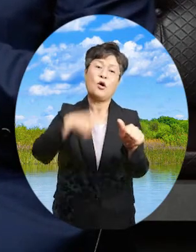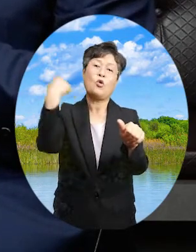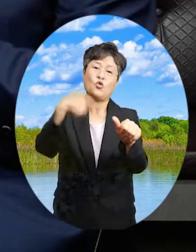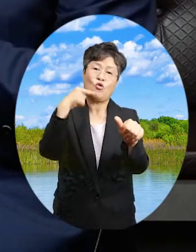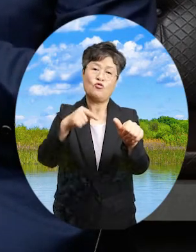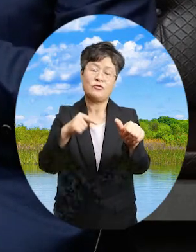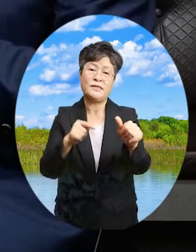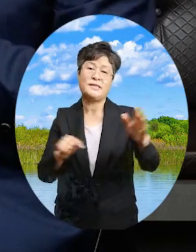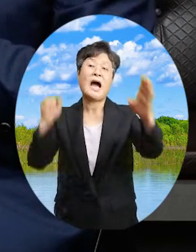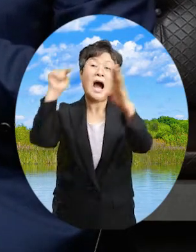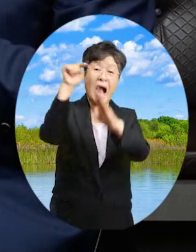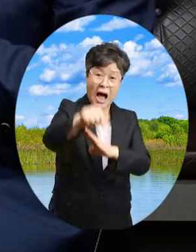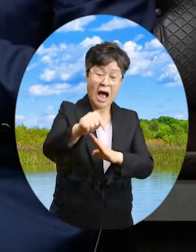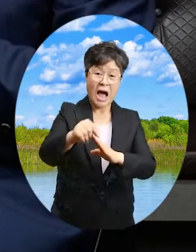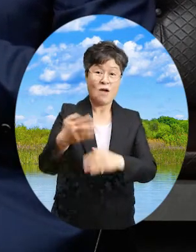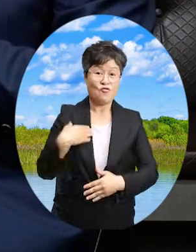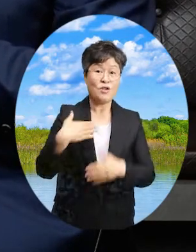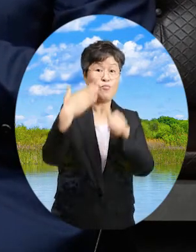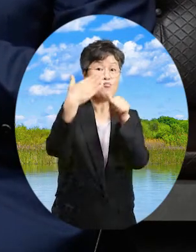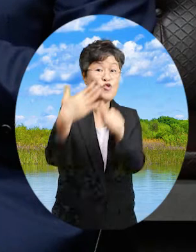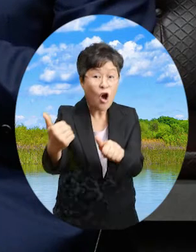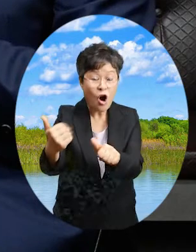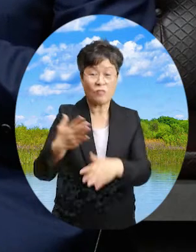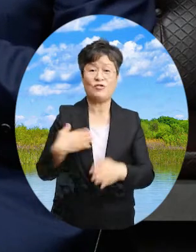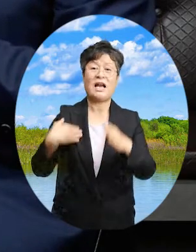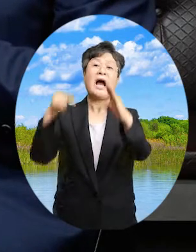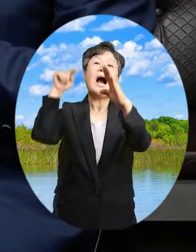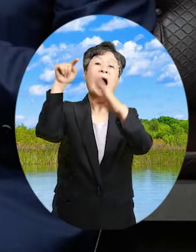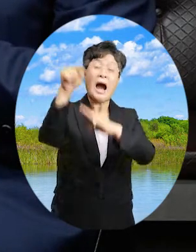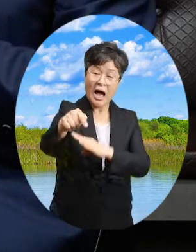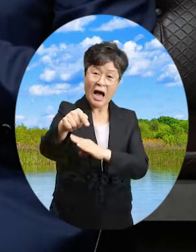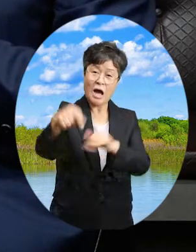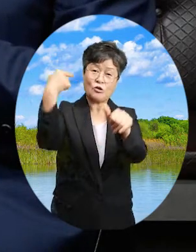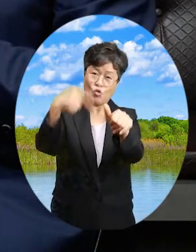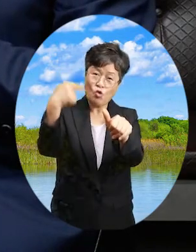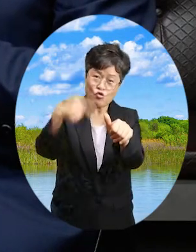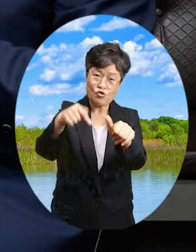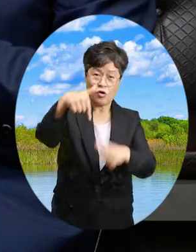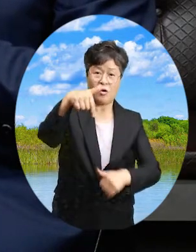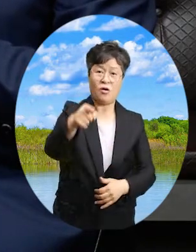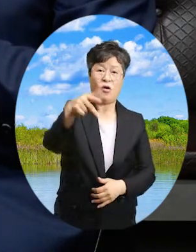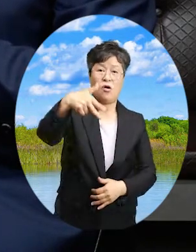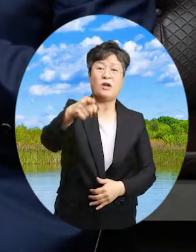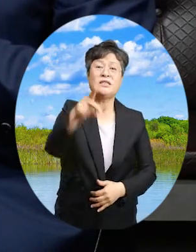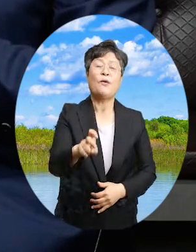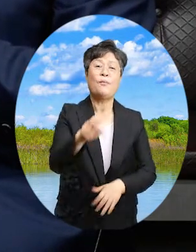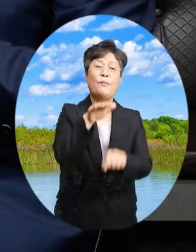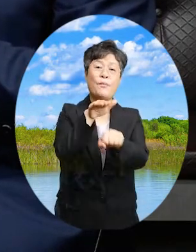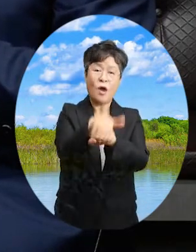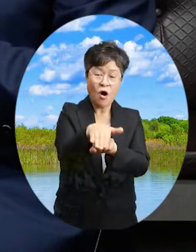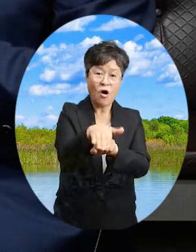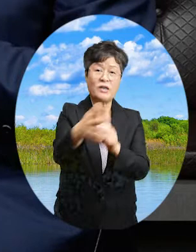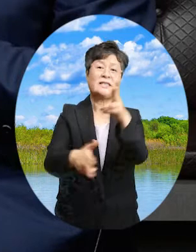생태 체험관에서 빌려주고 예산은 광교이동주민센터하고 저희가 민간협업사업을 해서 예산 보태고 그래가지고 지금 하고 있는데